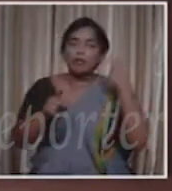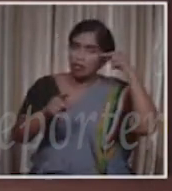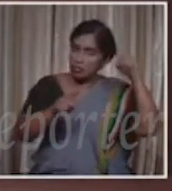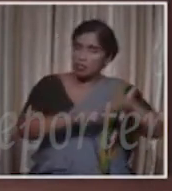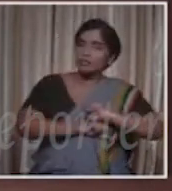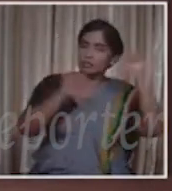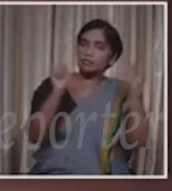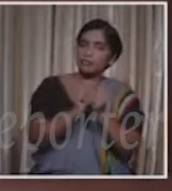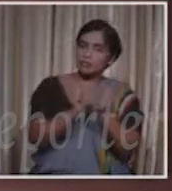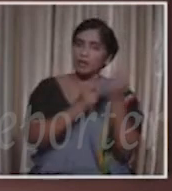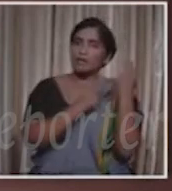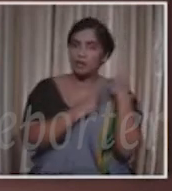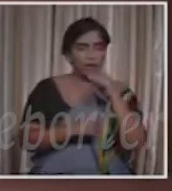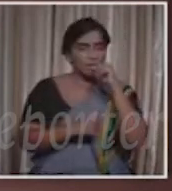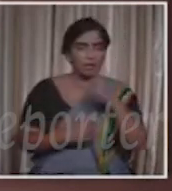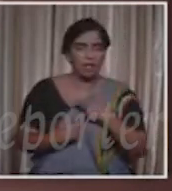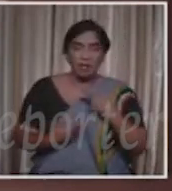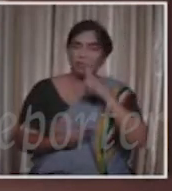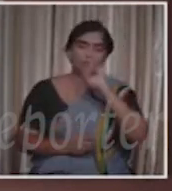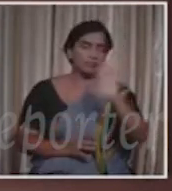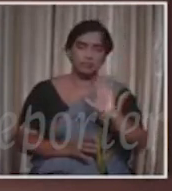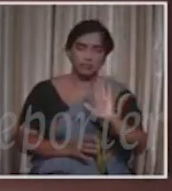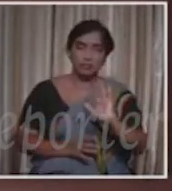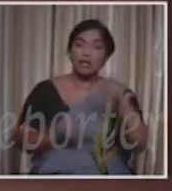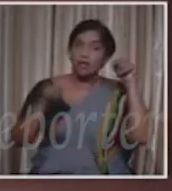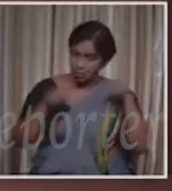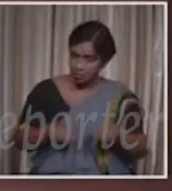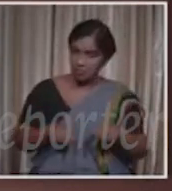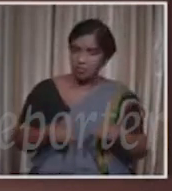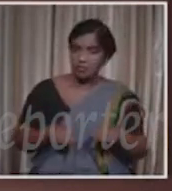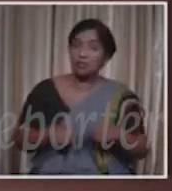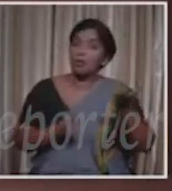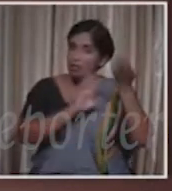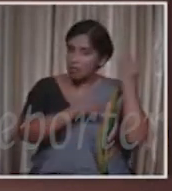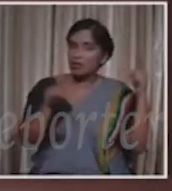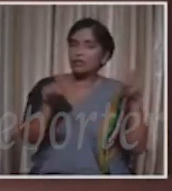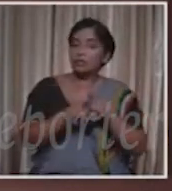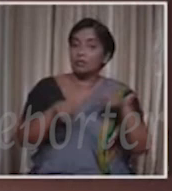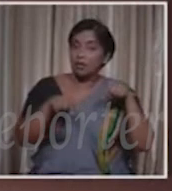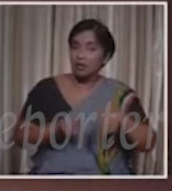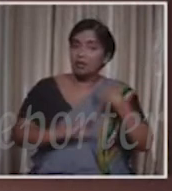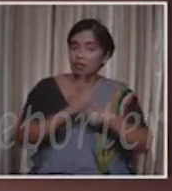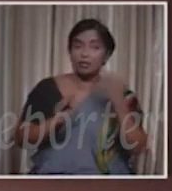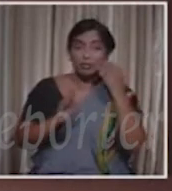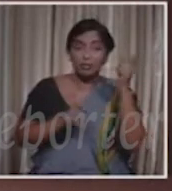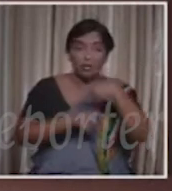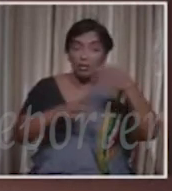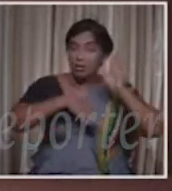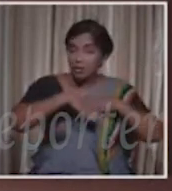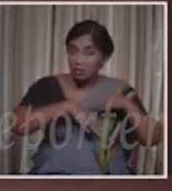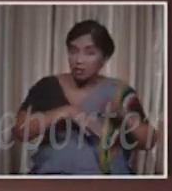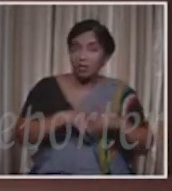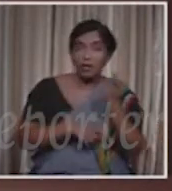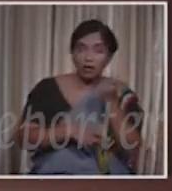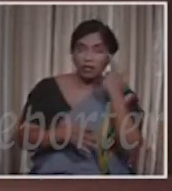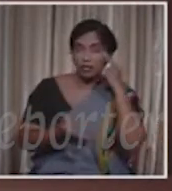වගේම ඒක අපි එකලින්නෙත් නැමතක තබා ගන්න අදත් එදා වගේම අපේ රටේ සාමාන්‍ය ජනතාව මුහුණ දී තිබෙන ආර්ථික පීඩනයට